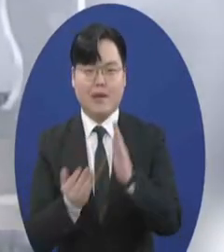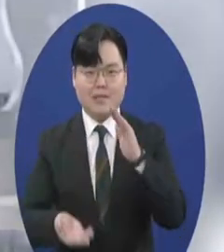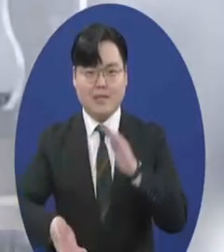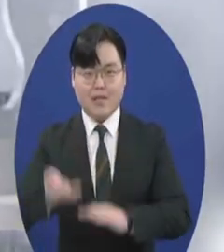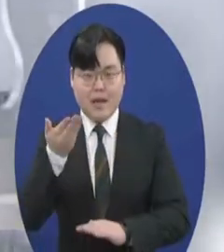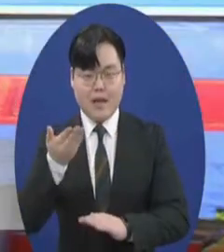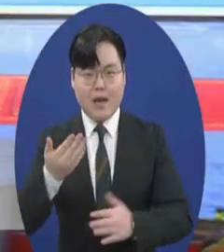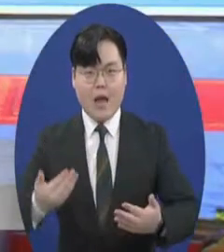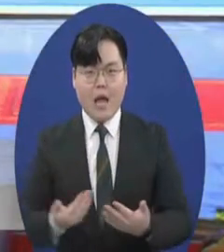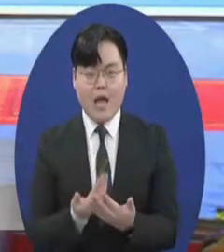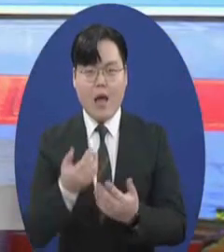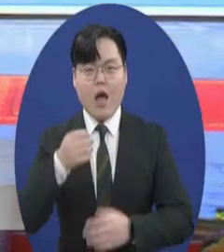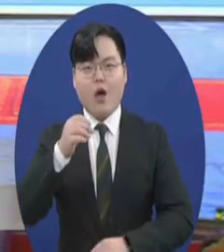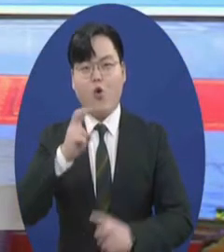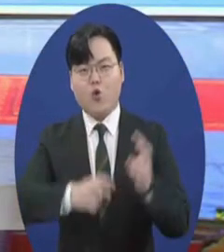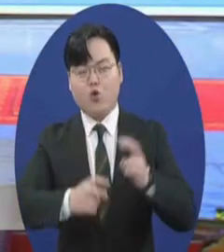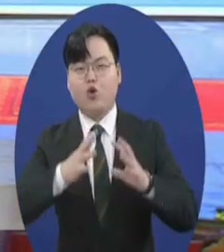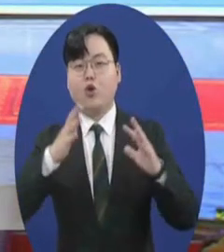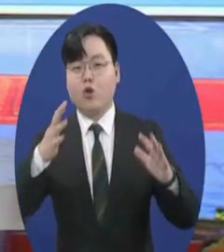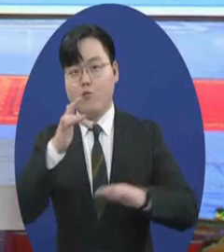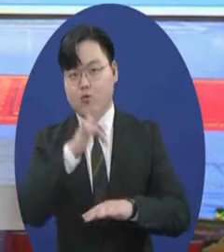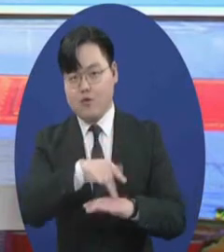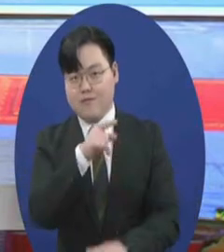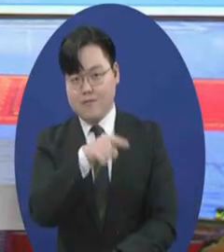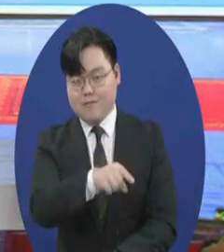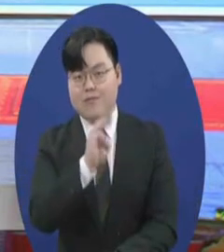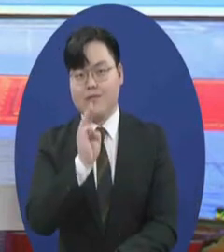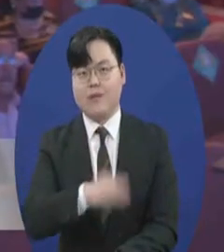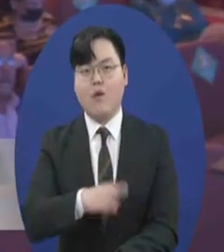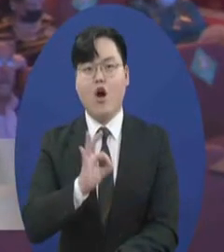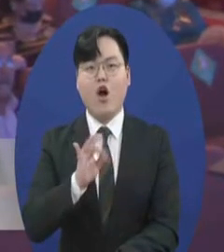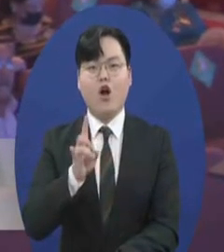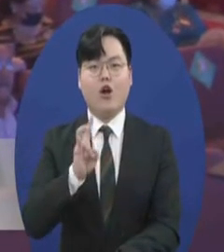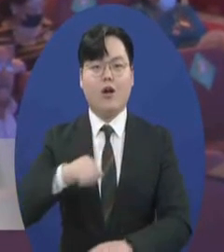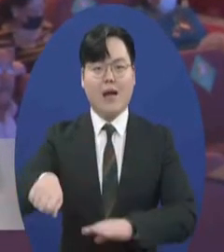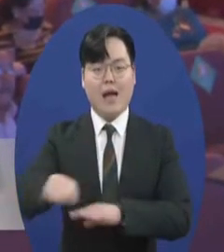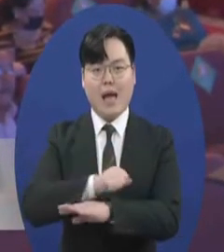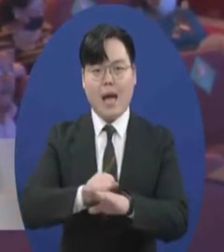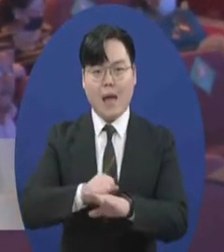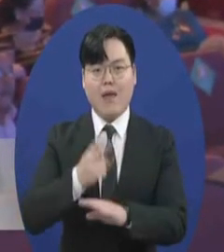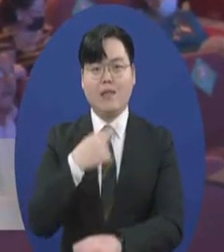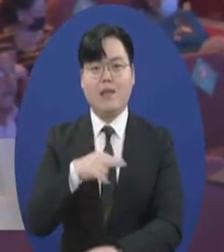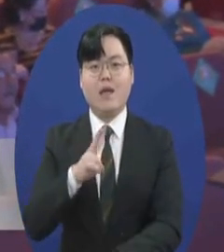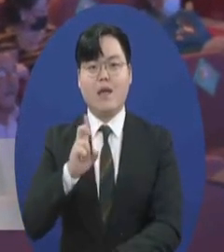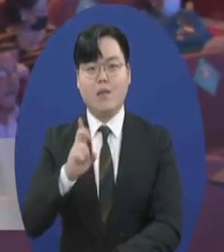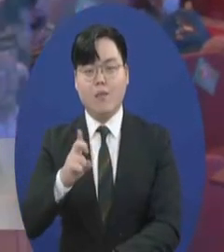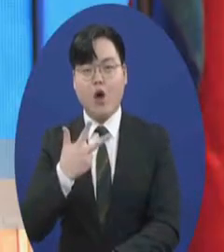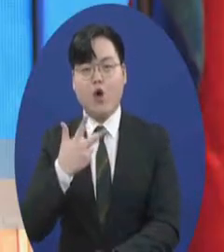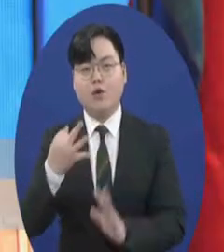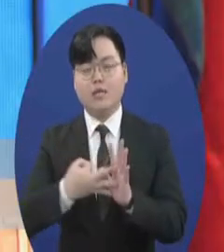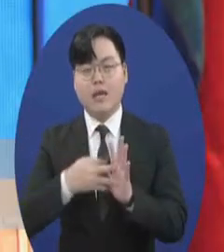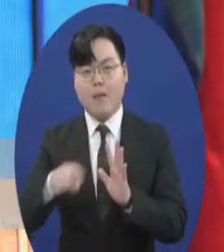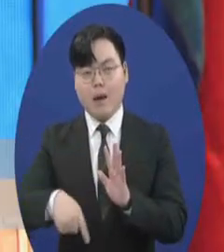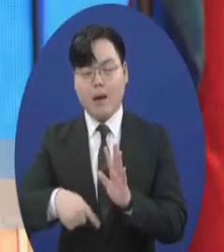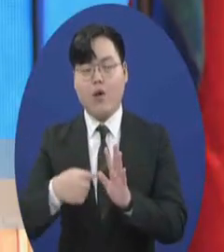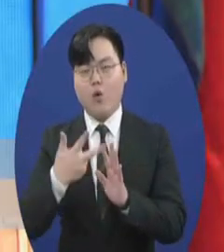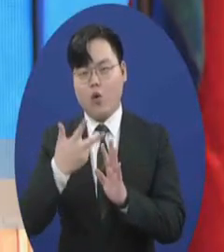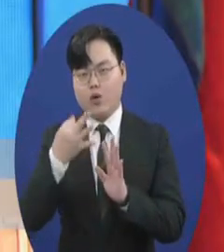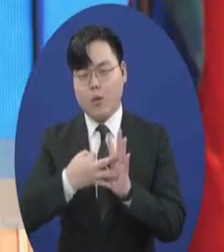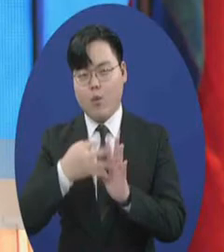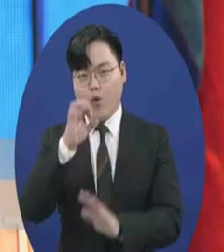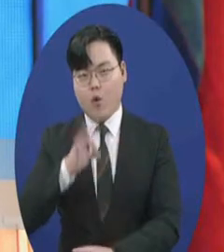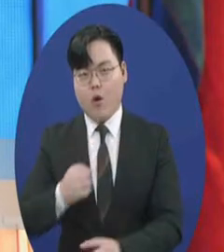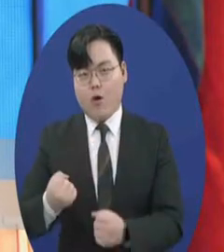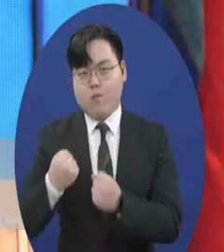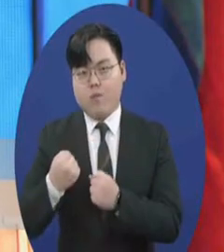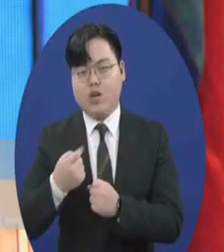иргэнтэй аж үйлдвэрийн томоохон төв болтлоо хөгжөөд байна. Орхон аймаг хангаан бүсийн дотоодын үнэтэйгдхүүний 38% дангаар хангаж жилдээ